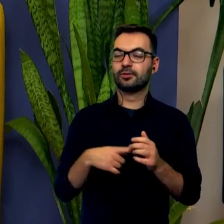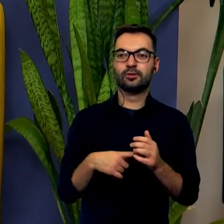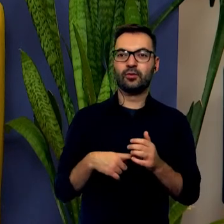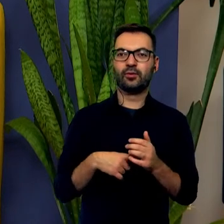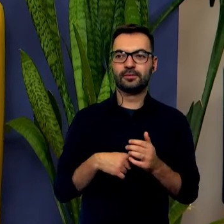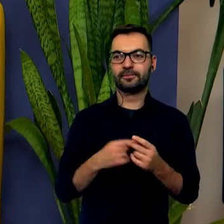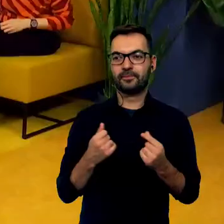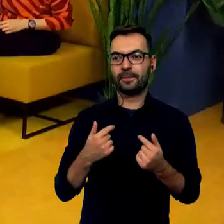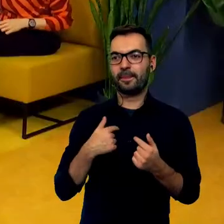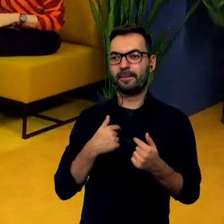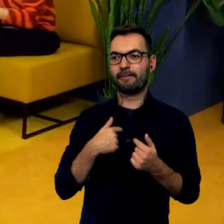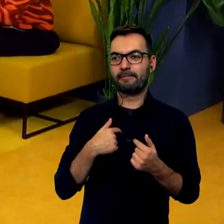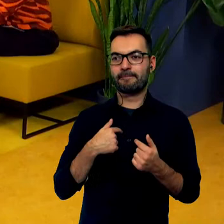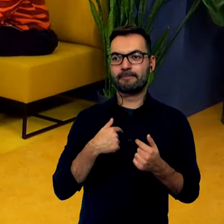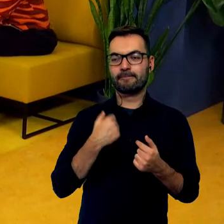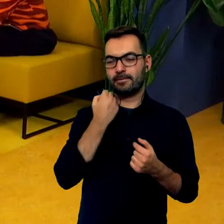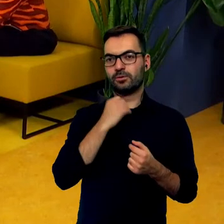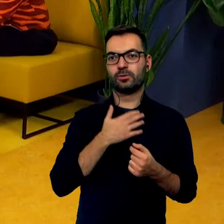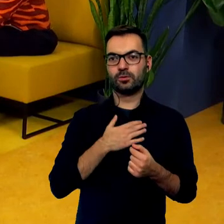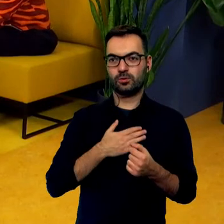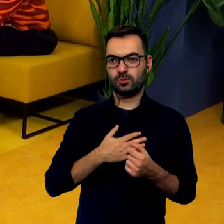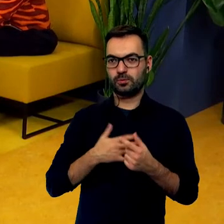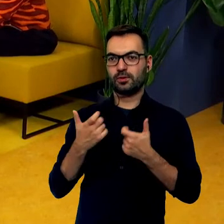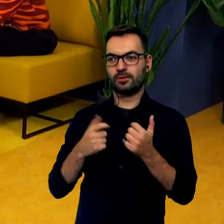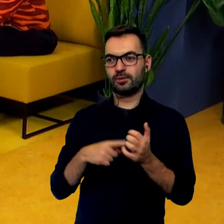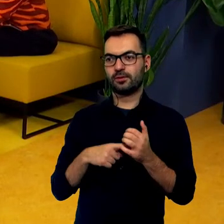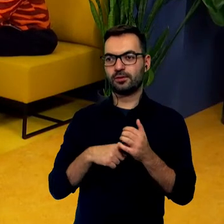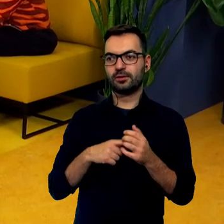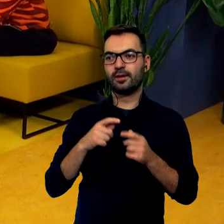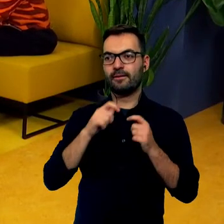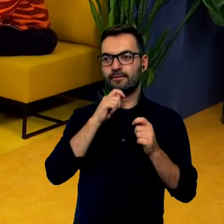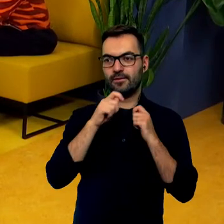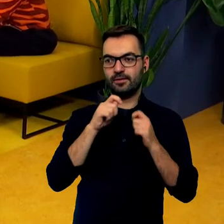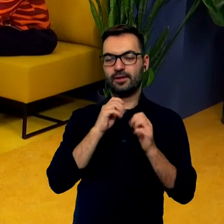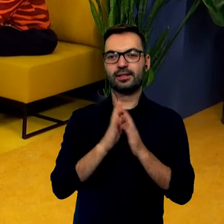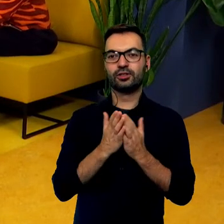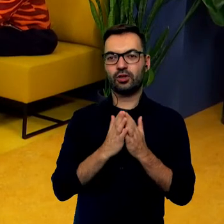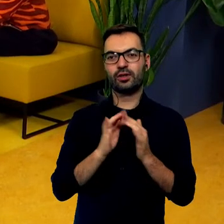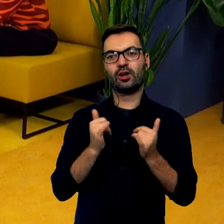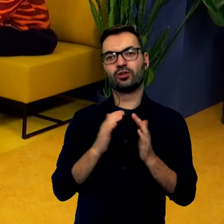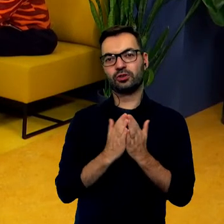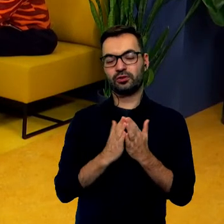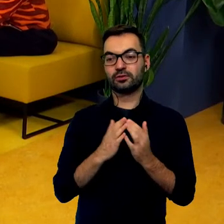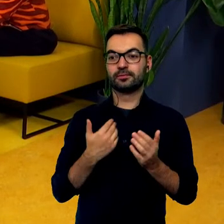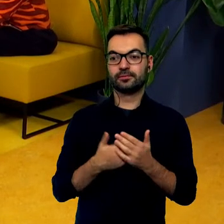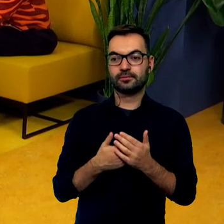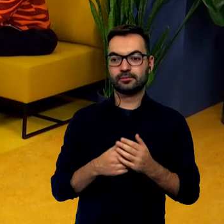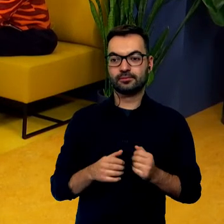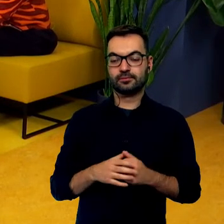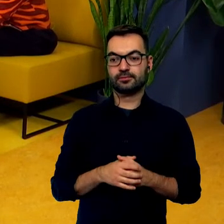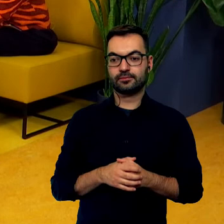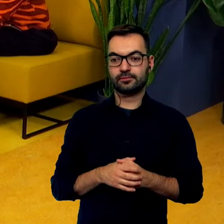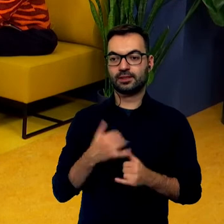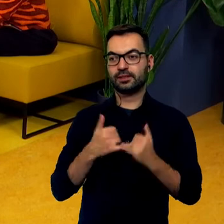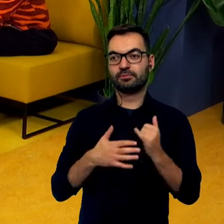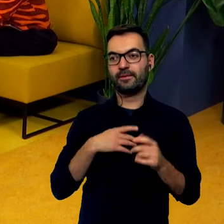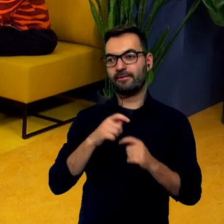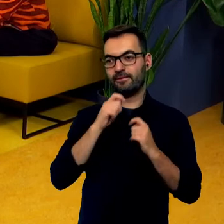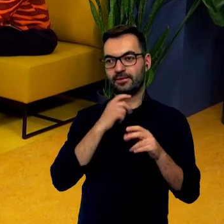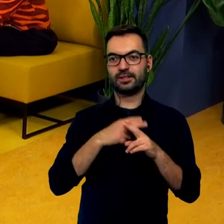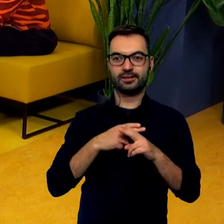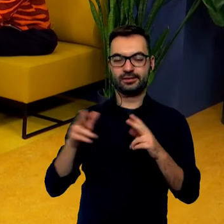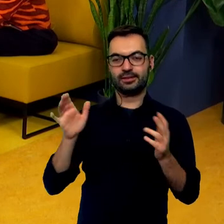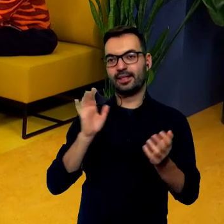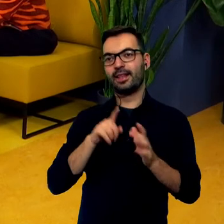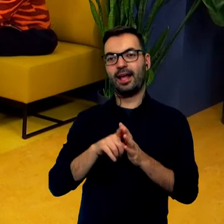jednak, ja coś takiego bardzo lubię i sobie cenię, właśnie wywiady książkowe, bo kiedy mam wywiad